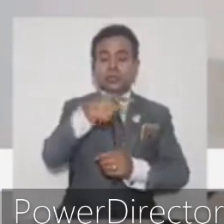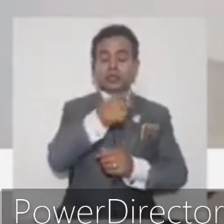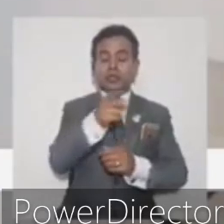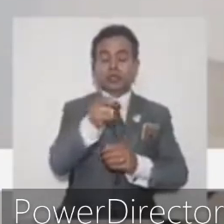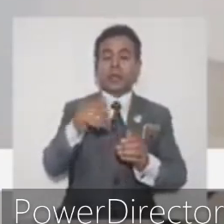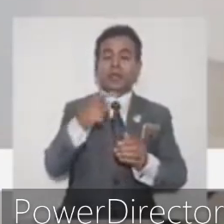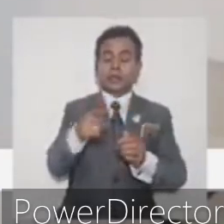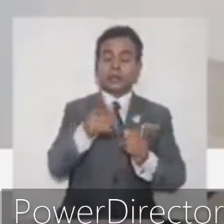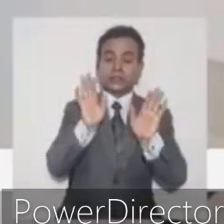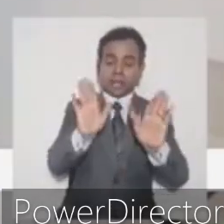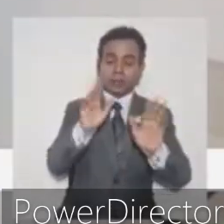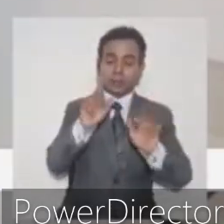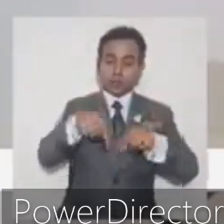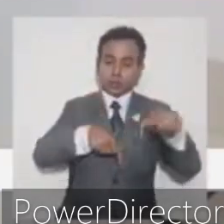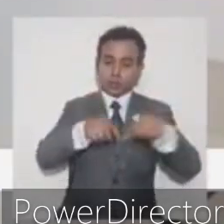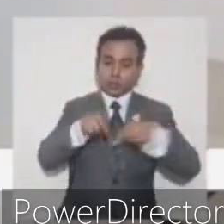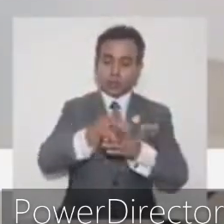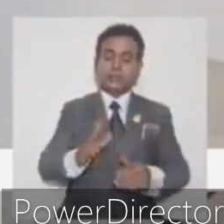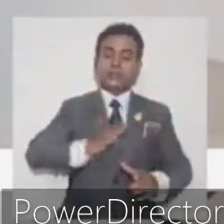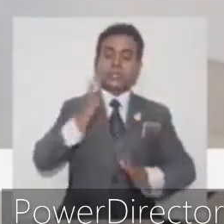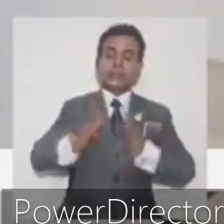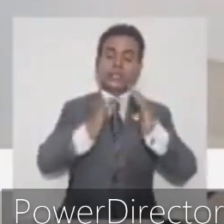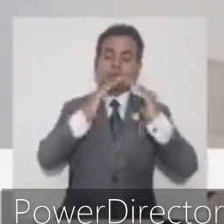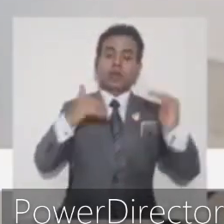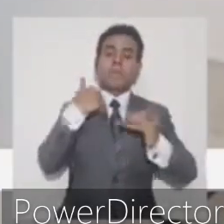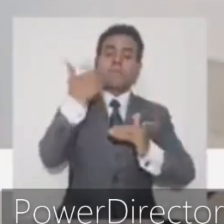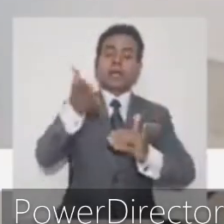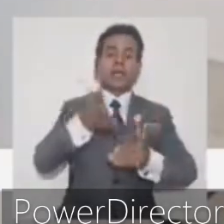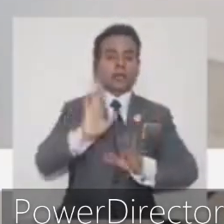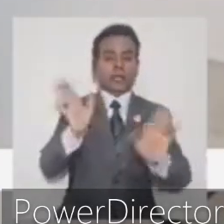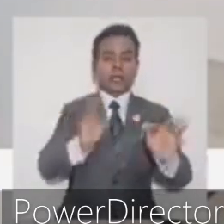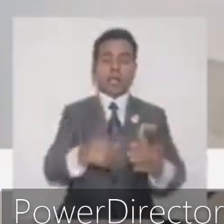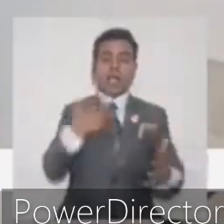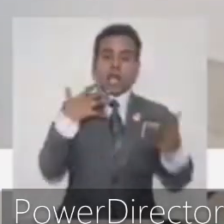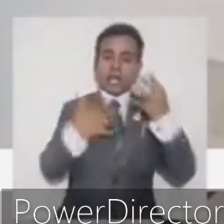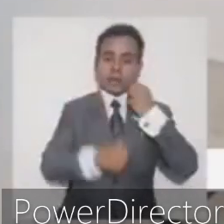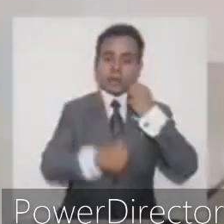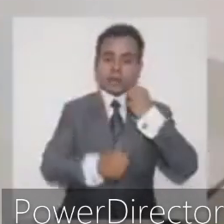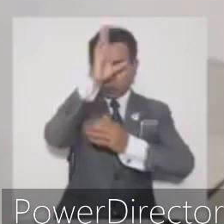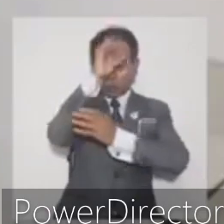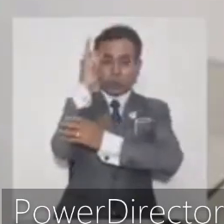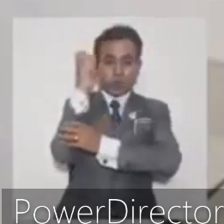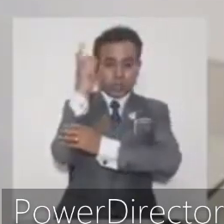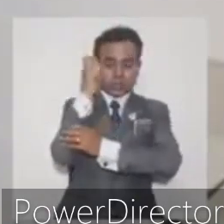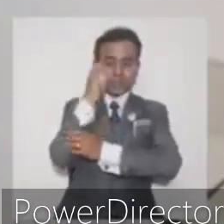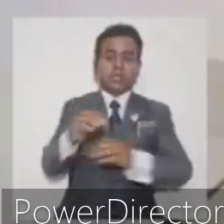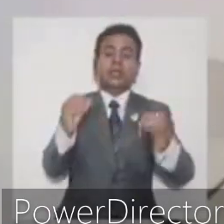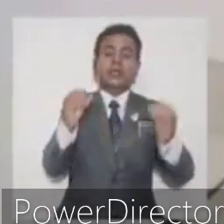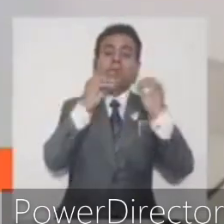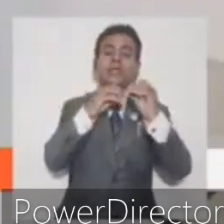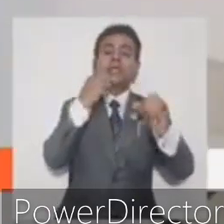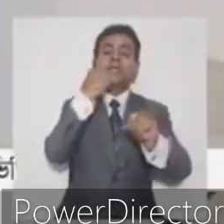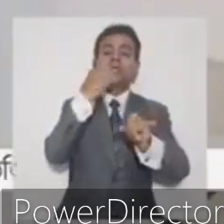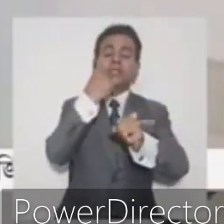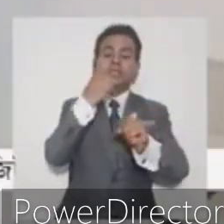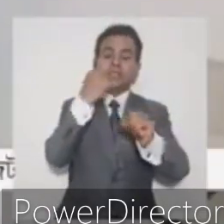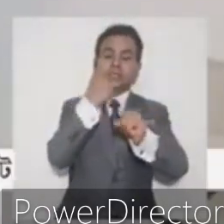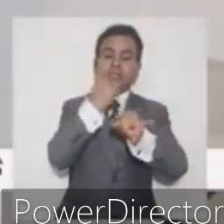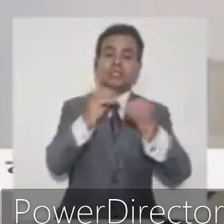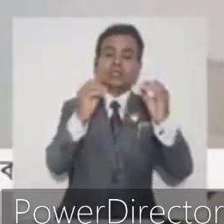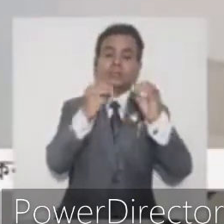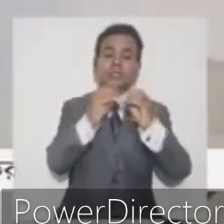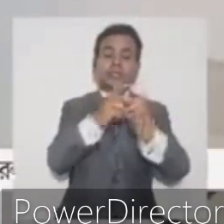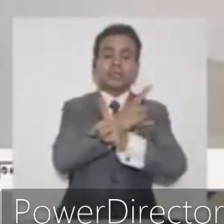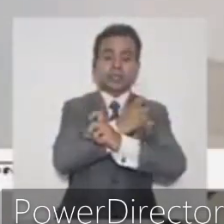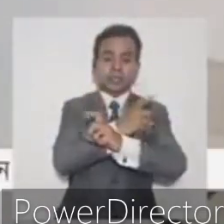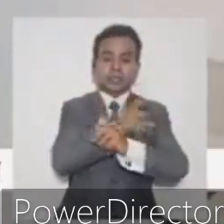আক্রান্ত হয়েছে, তাদের প্রতি আমরা সমবেদনা জ্ঞাপন করি এবং তারা তাড়াতাড়ি সুস্থ হয়ে উঠুক আমরা সেই কামনা করি।